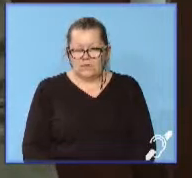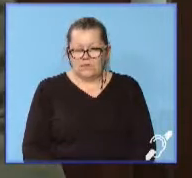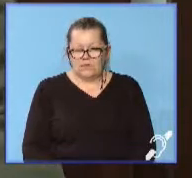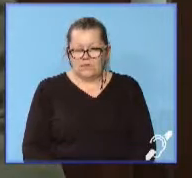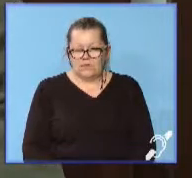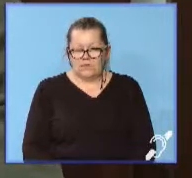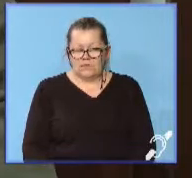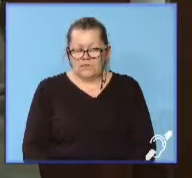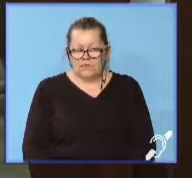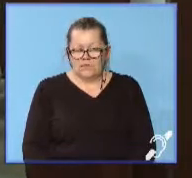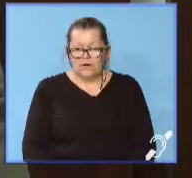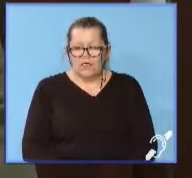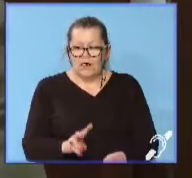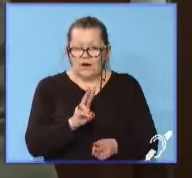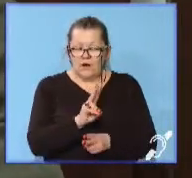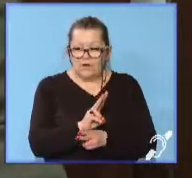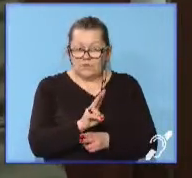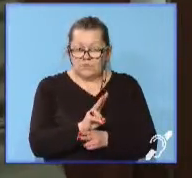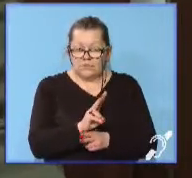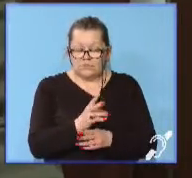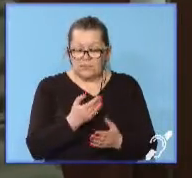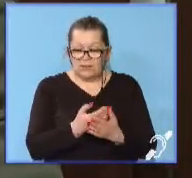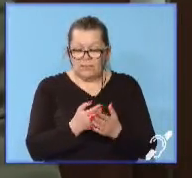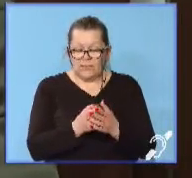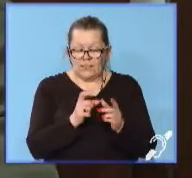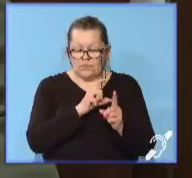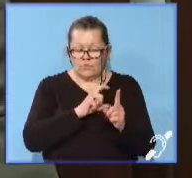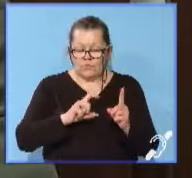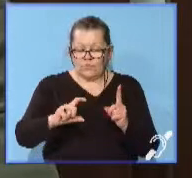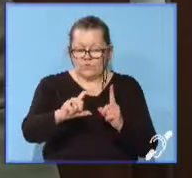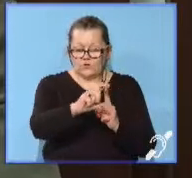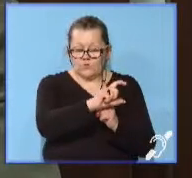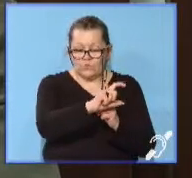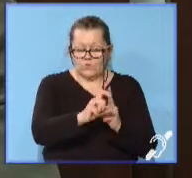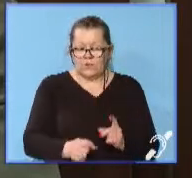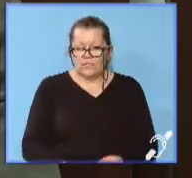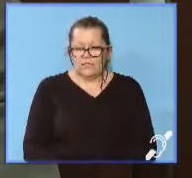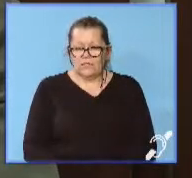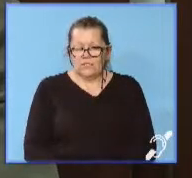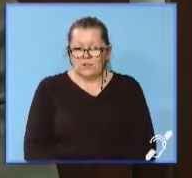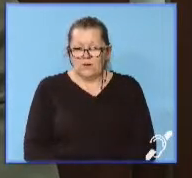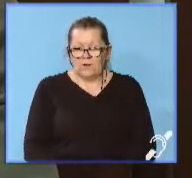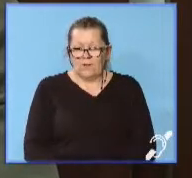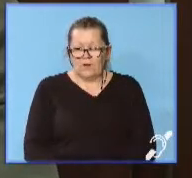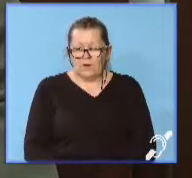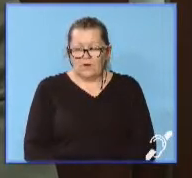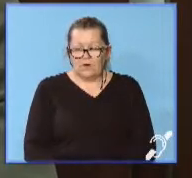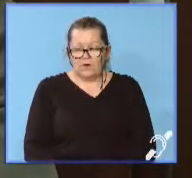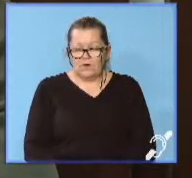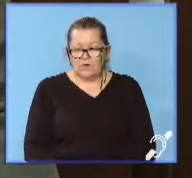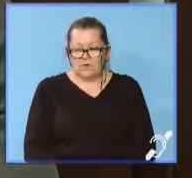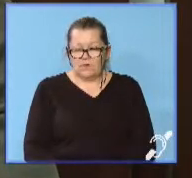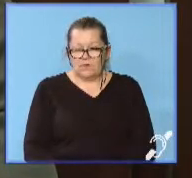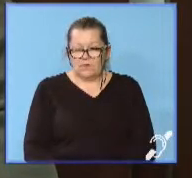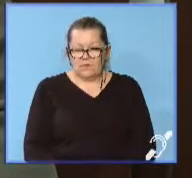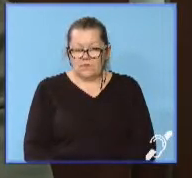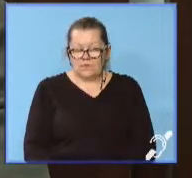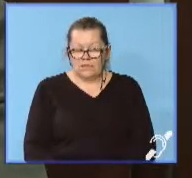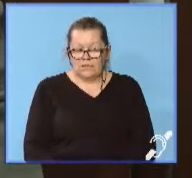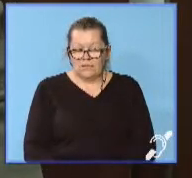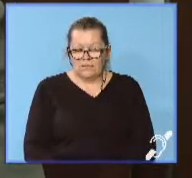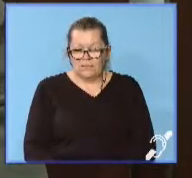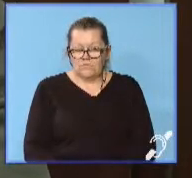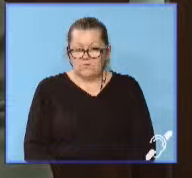fenomenul atenției acordate culturii să spunem în general trebuie să fie unul de